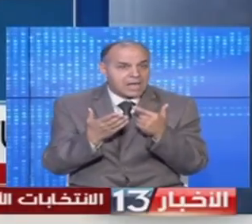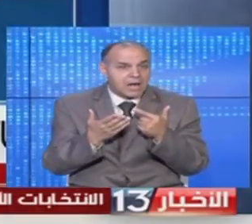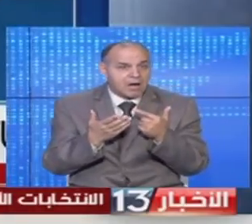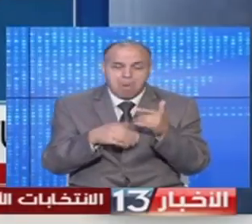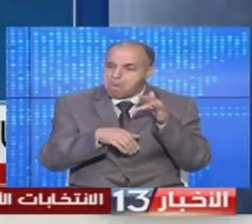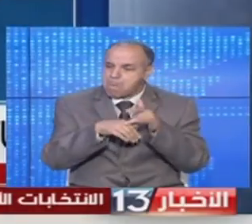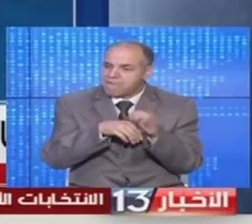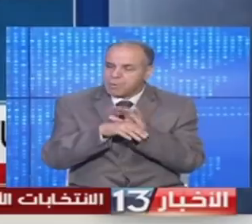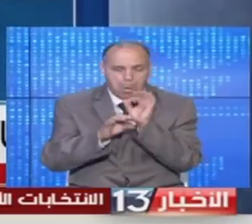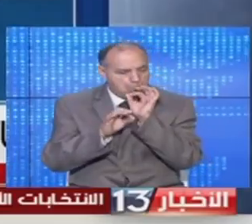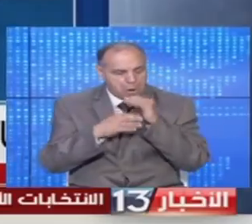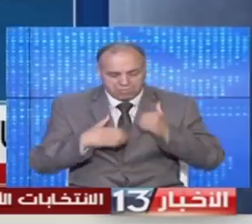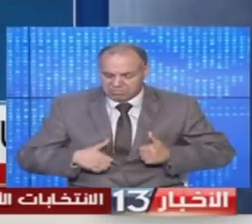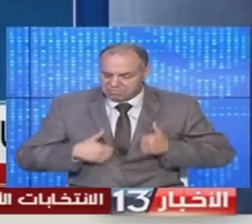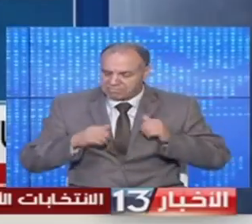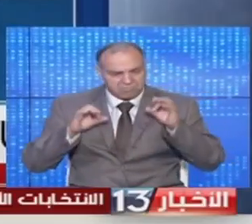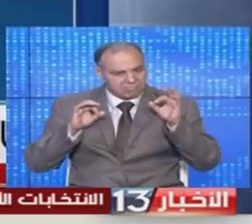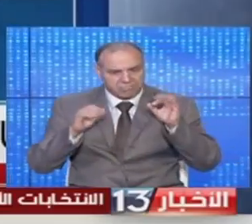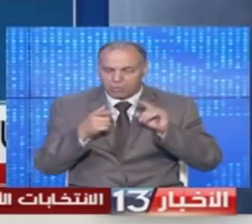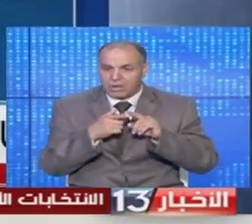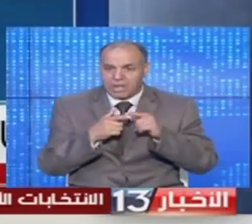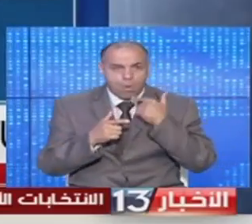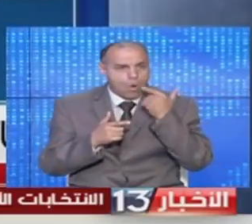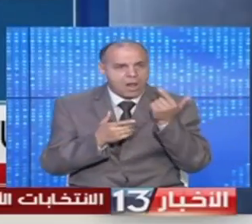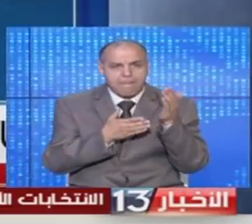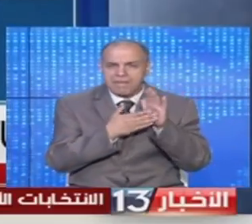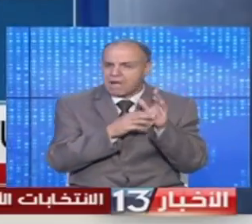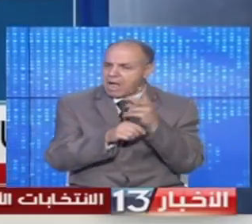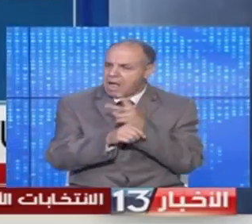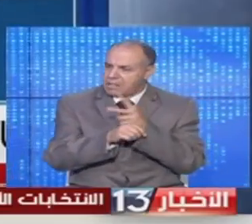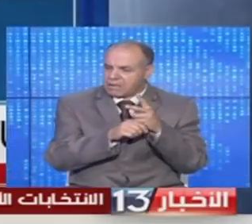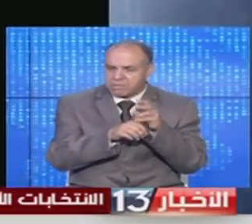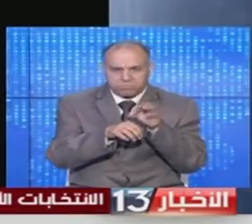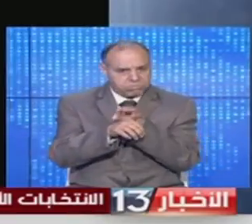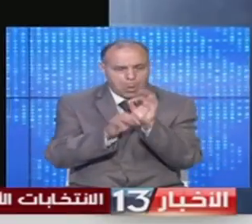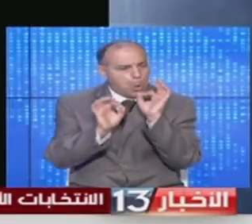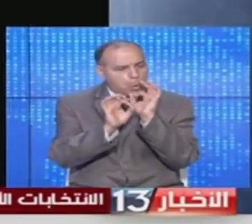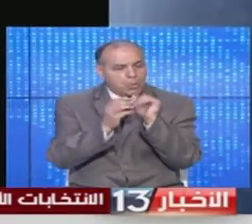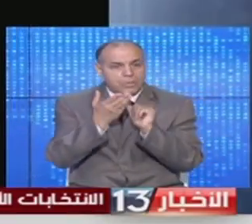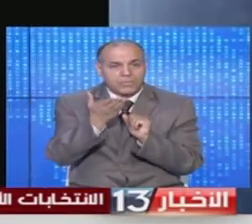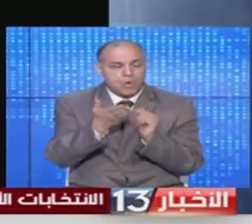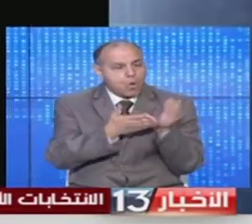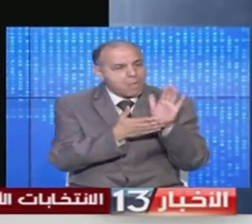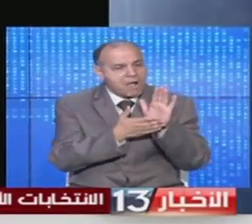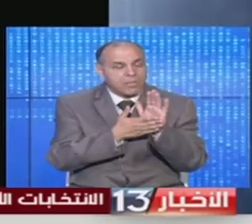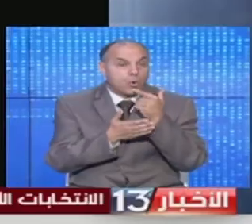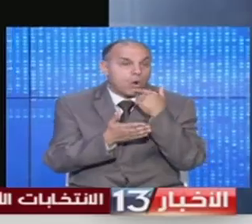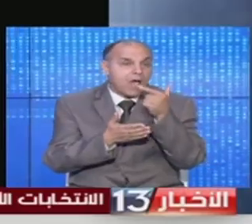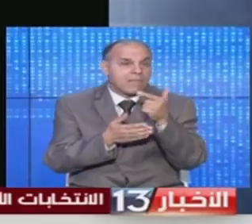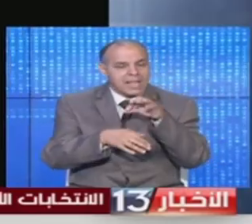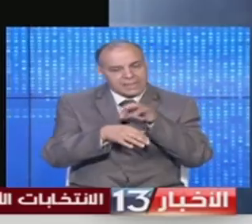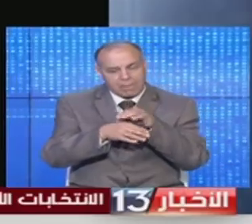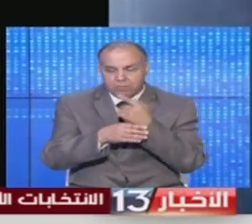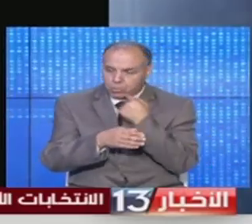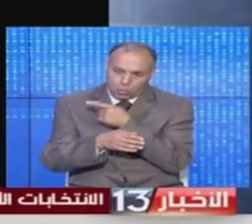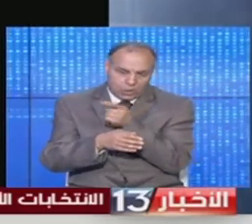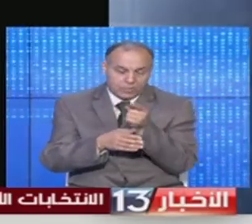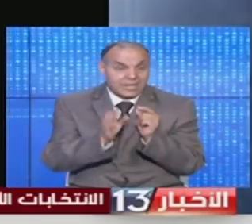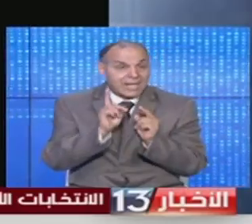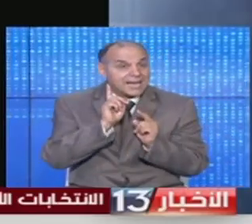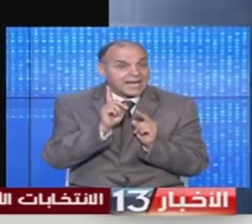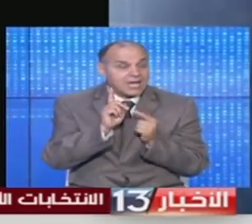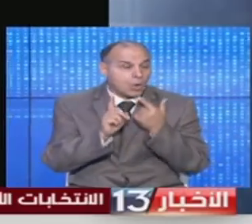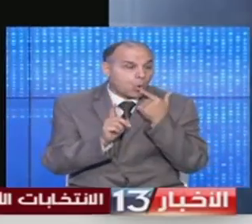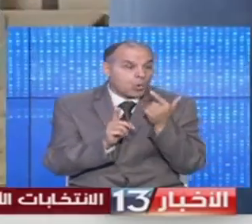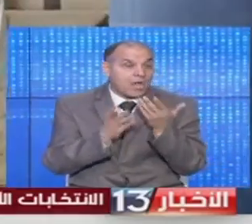مصابا بمرض وفي التسعه عشر ولا يمثل خطرا في نقل العدوى وهما سابقا اكده طبيبه لكنه لم